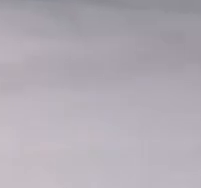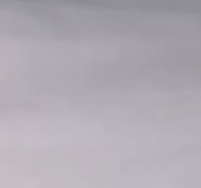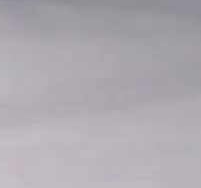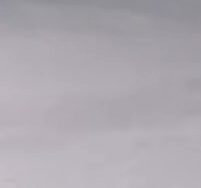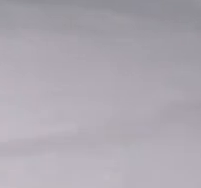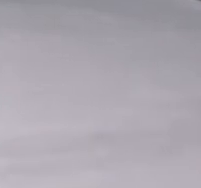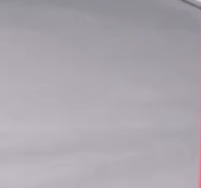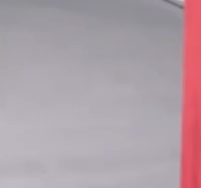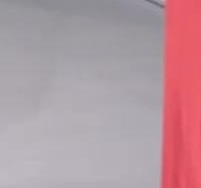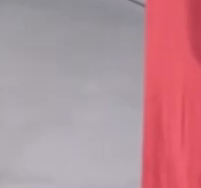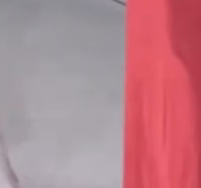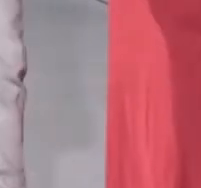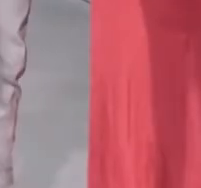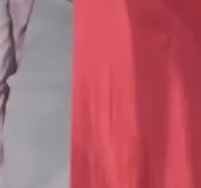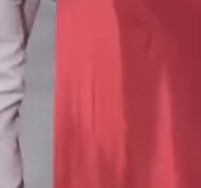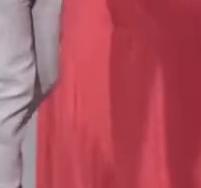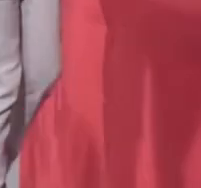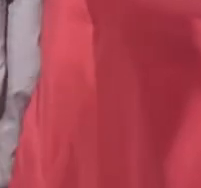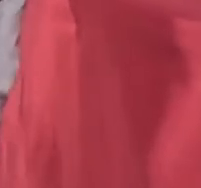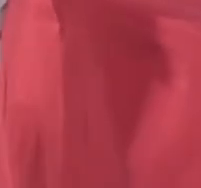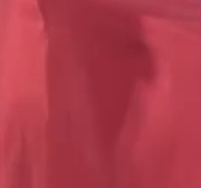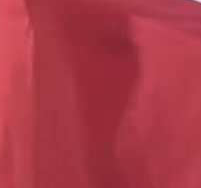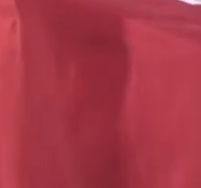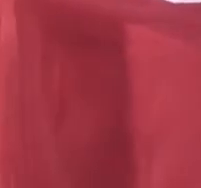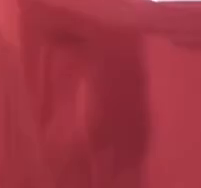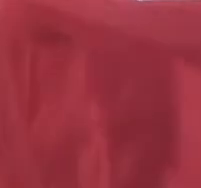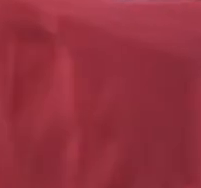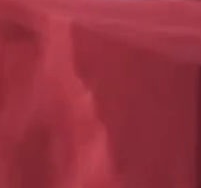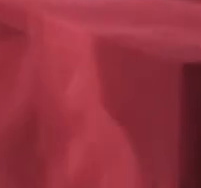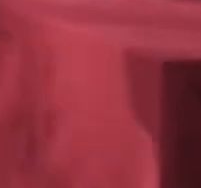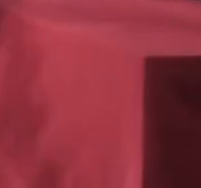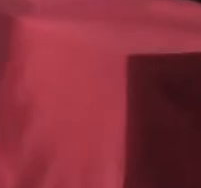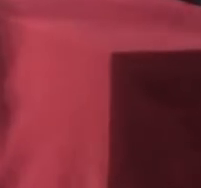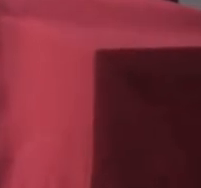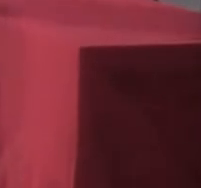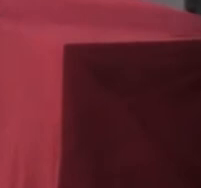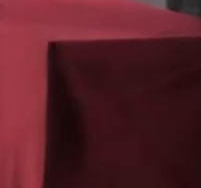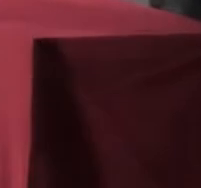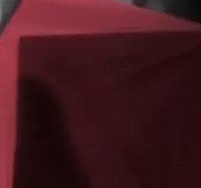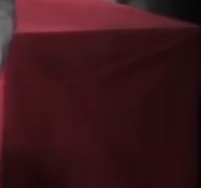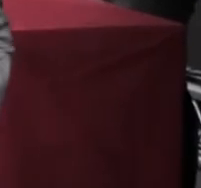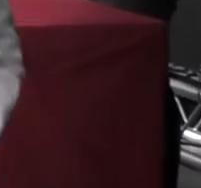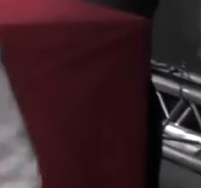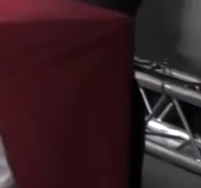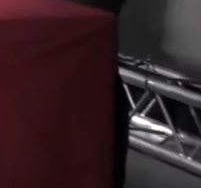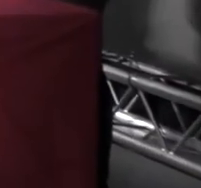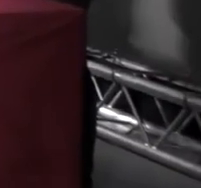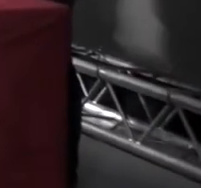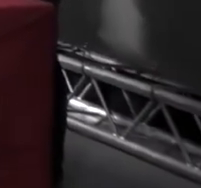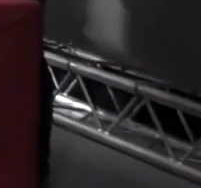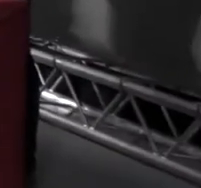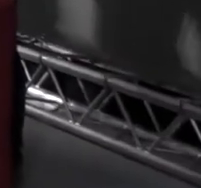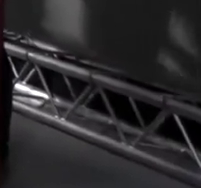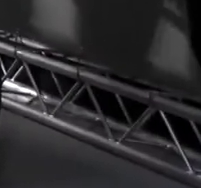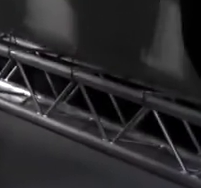Camero Martín, David Carrascosa Victory, Derun Chen, Marcos